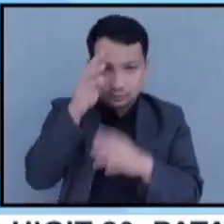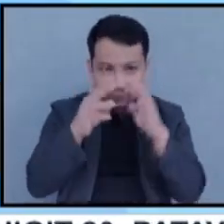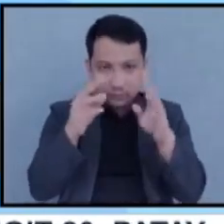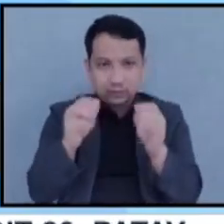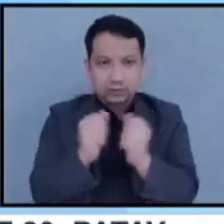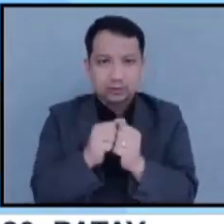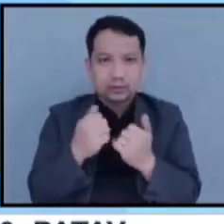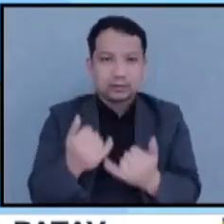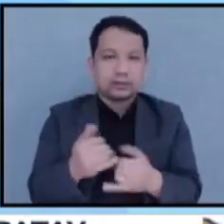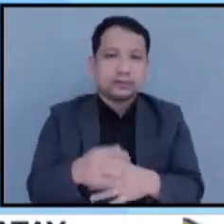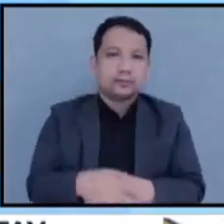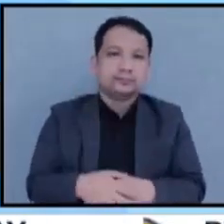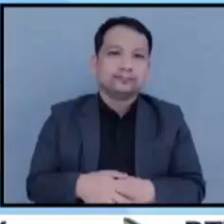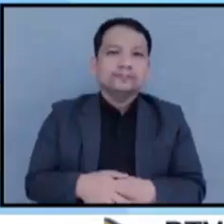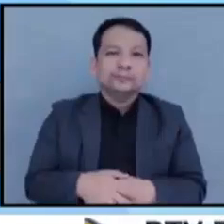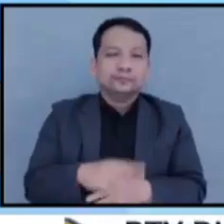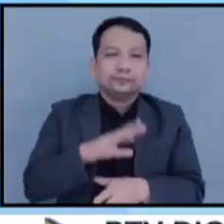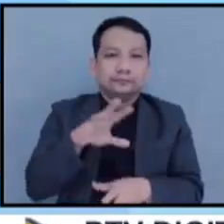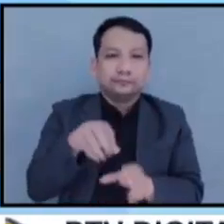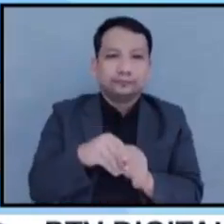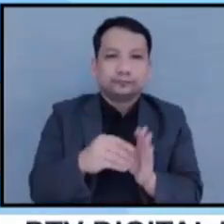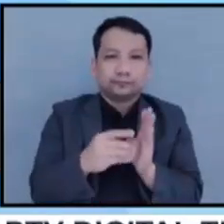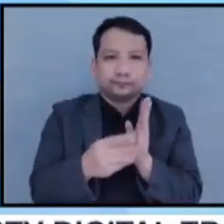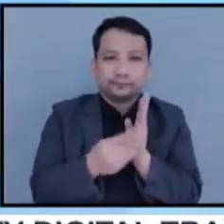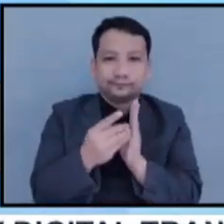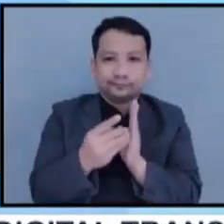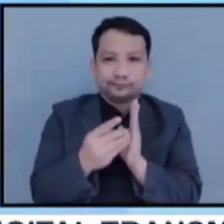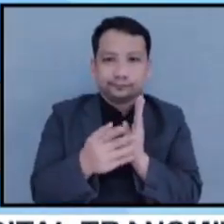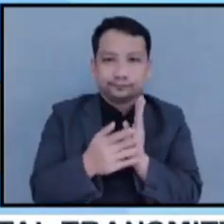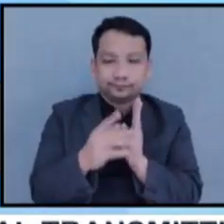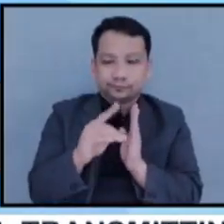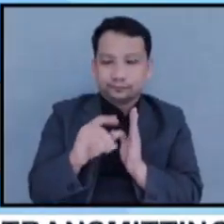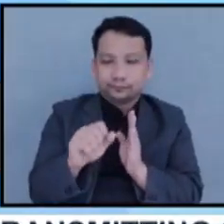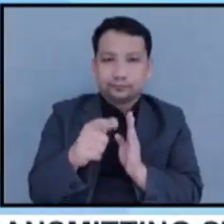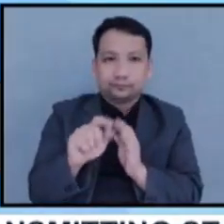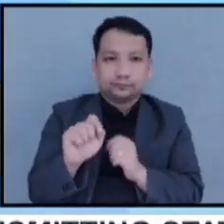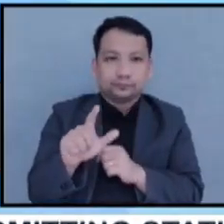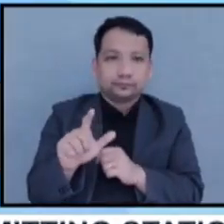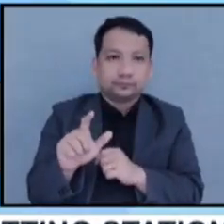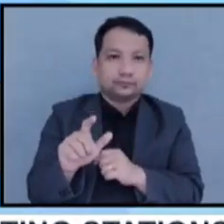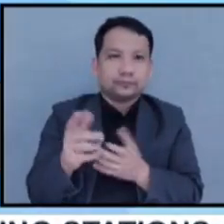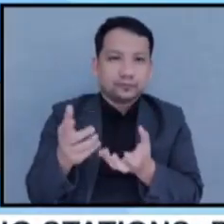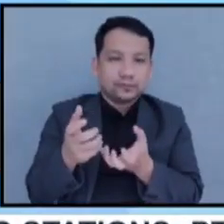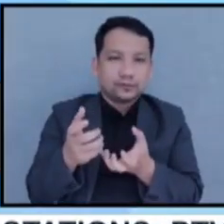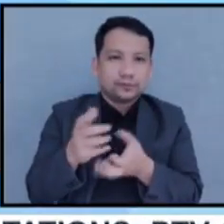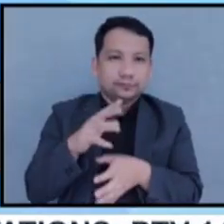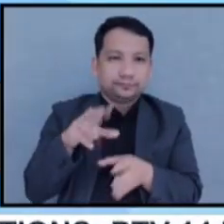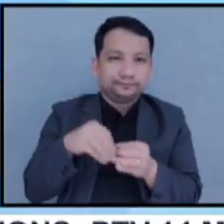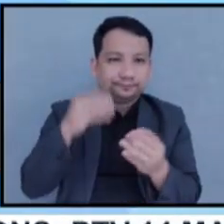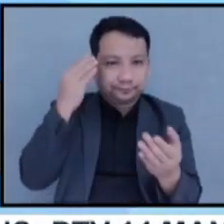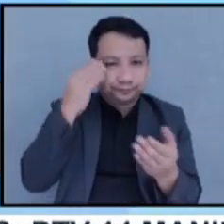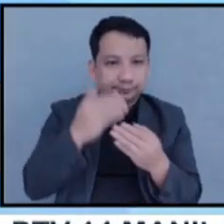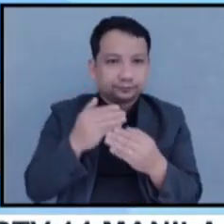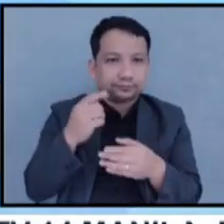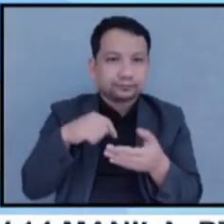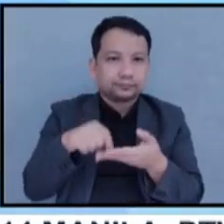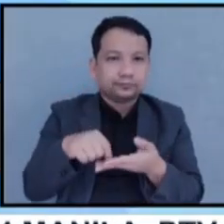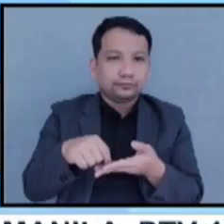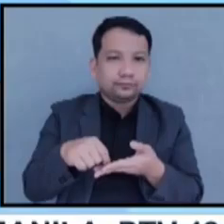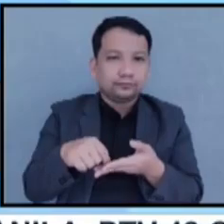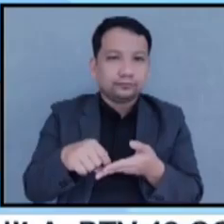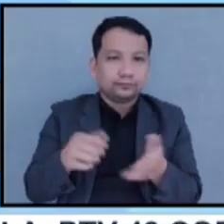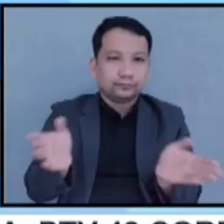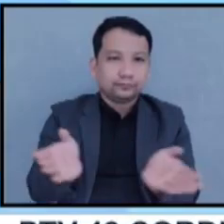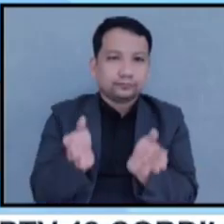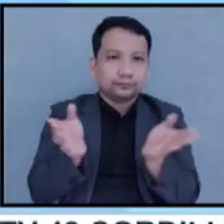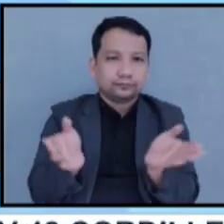innovation. And considering digitalization is one of the agenda ng ating Secretary, Christina Roque, kami po ay